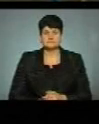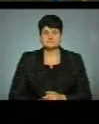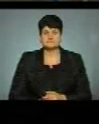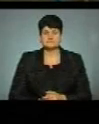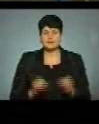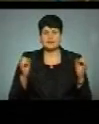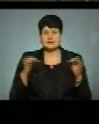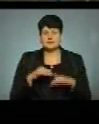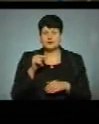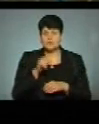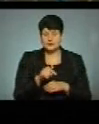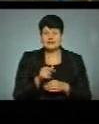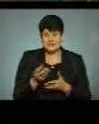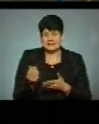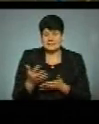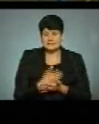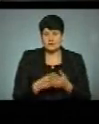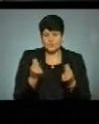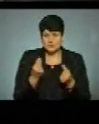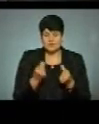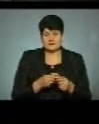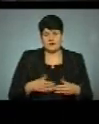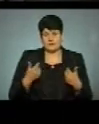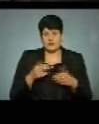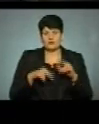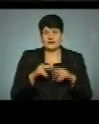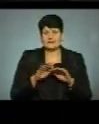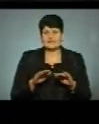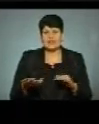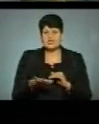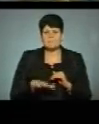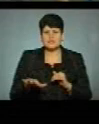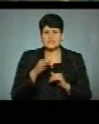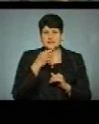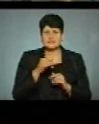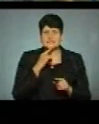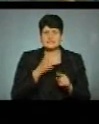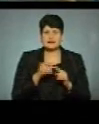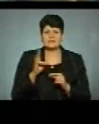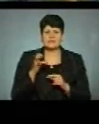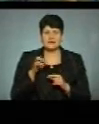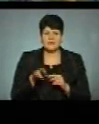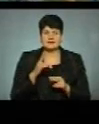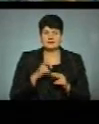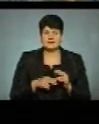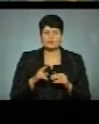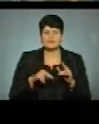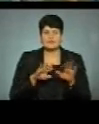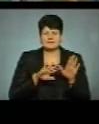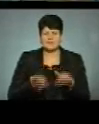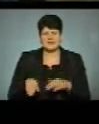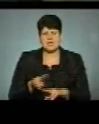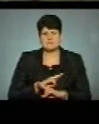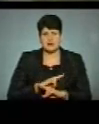На зібрані тоді кошти він запропонував збудувати для дітей дитячий майданчик, розповіла сестра Наталя. Завершували будівництво після його